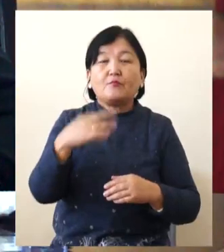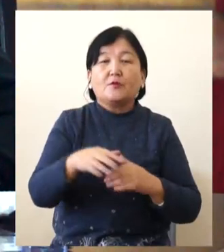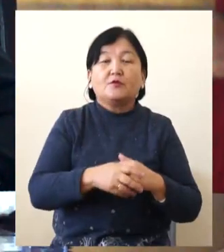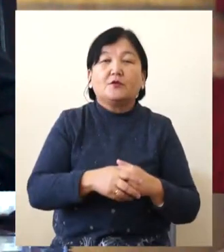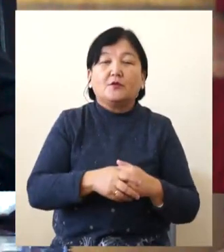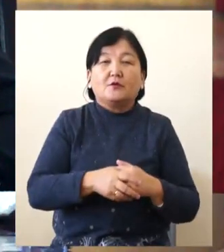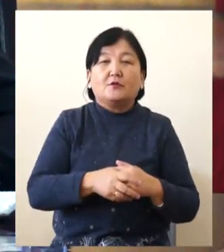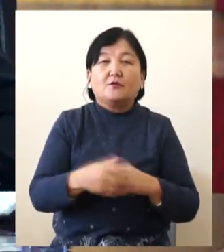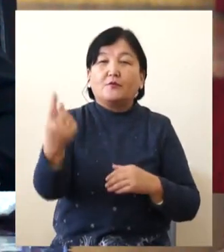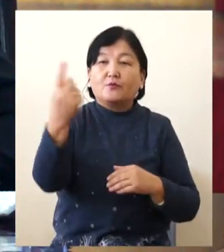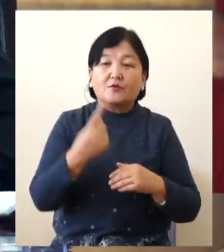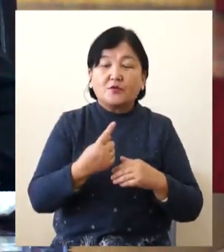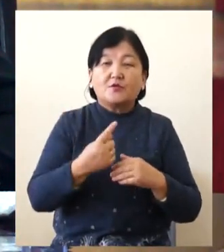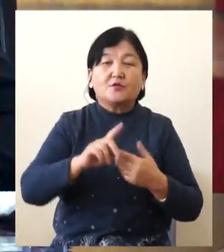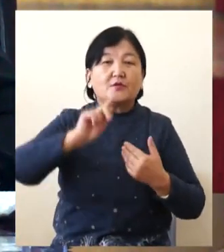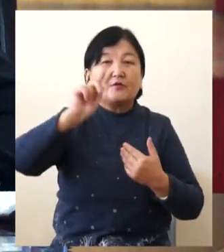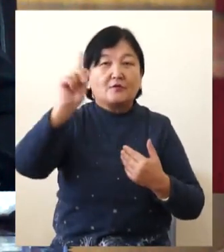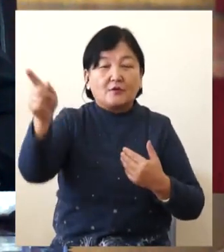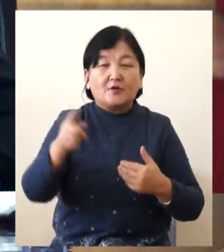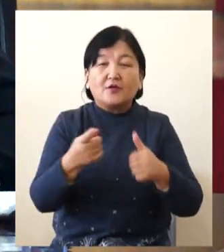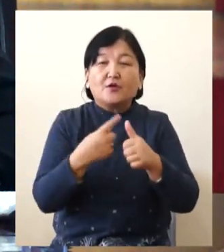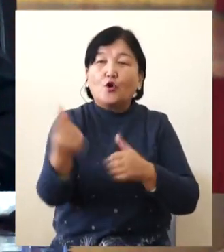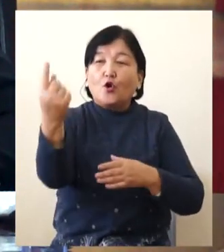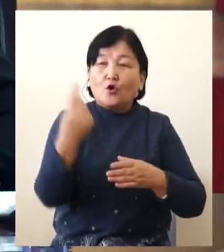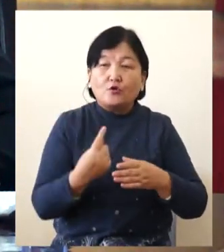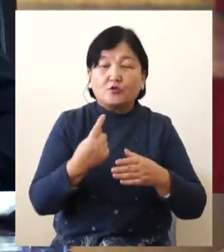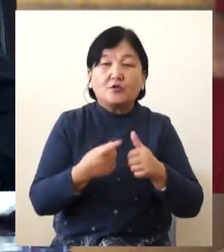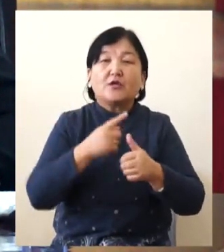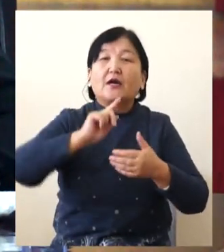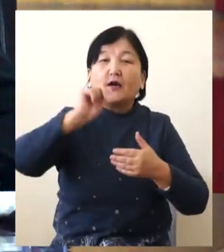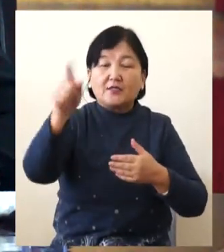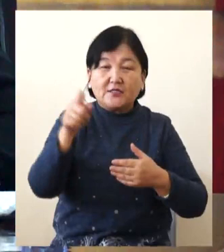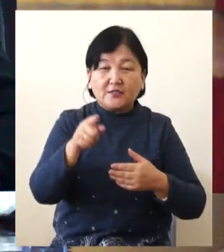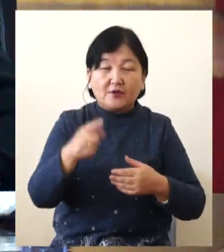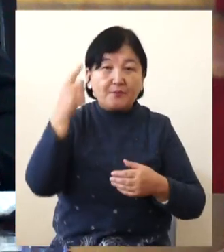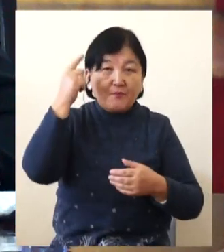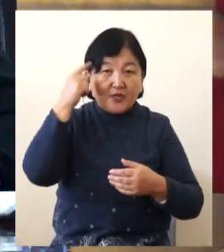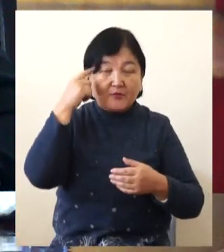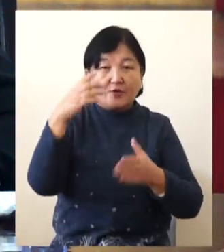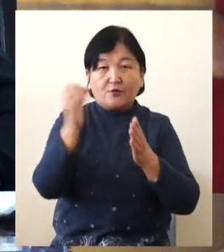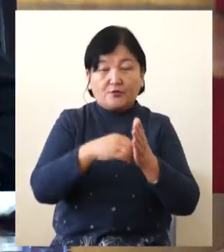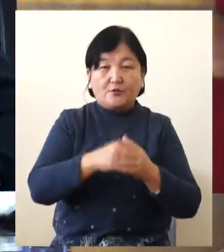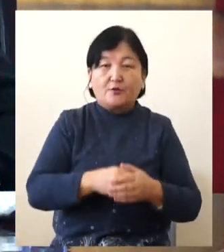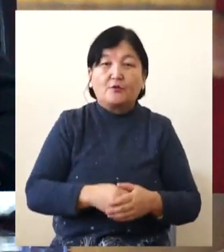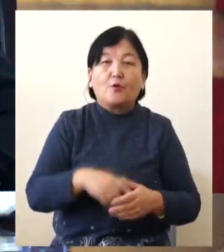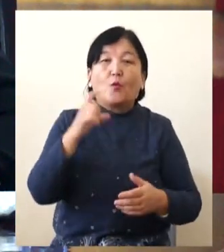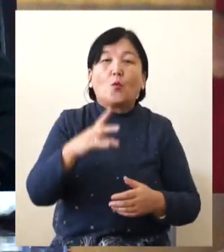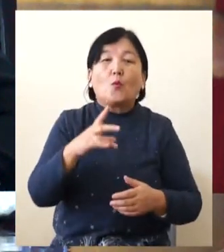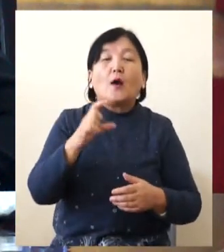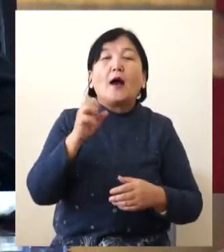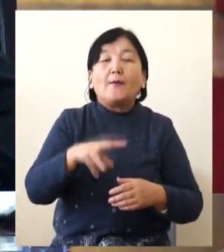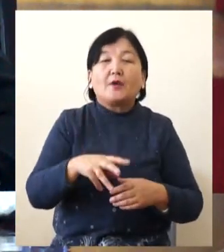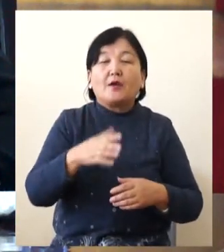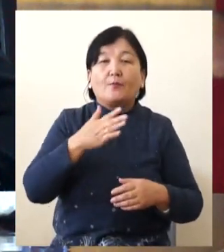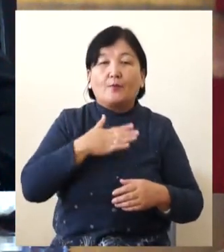буцаад ингээ бас энийг хил хязгаараа бас хянж мэдэж хин орж гарч байгаа мэдхэн зүйтэй. А дүнс хүн амаа бид дотроо бол айлхаар